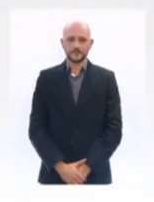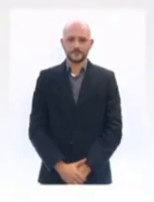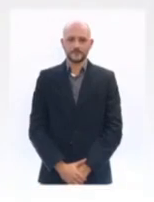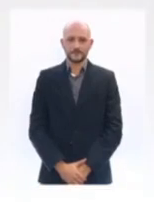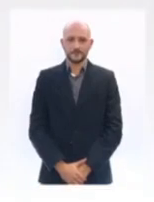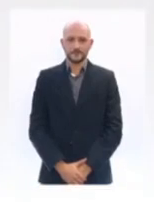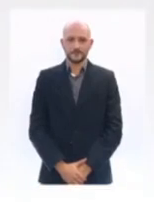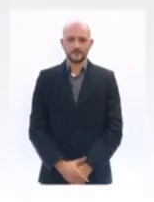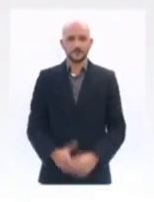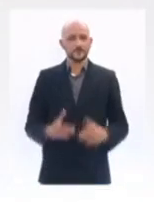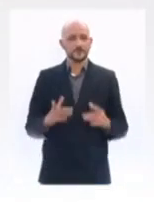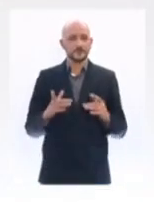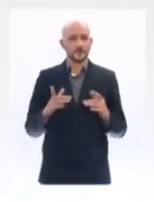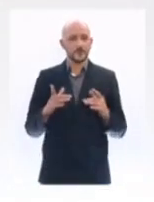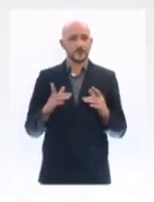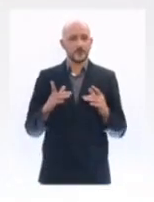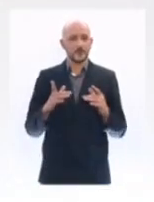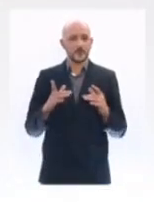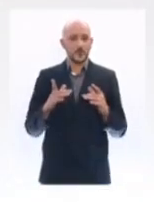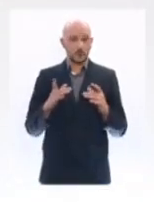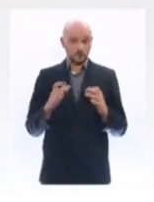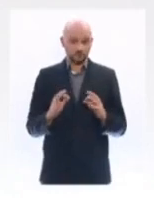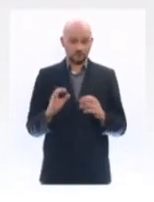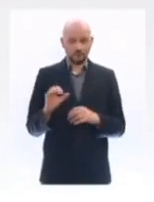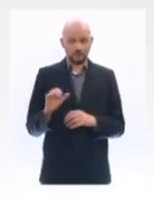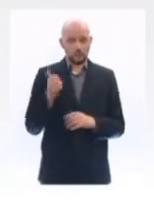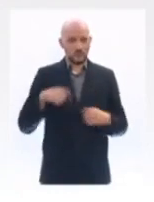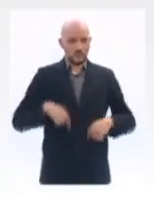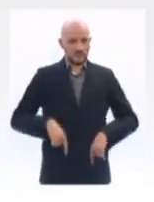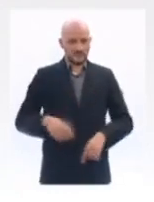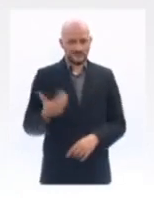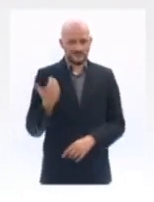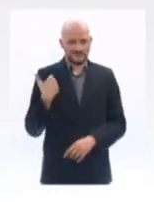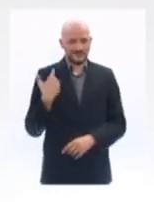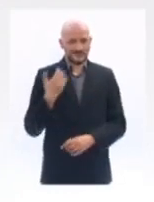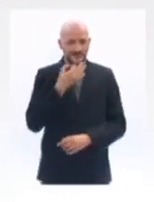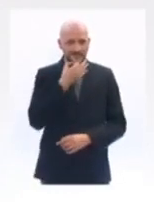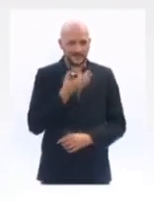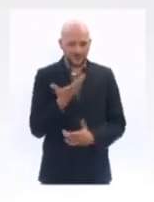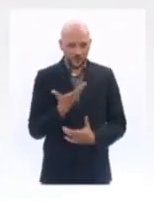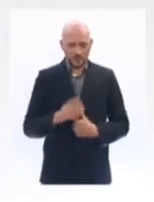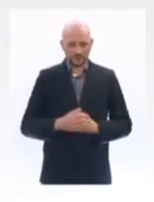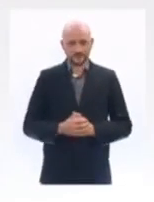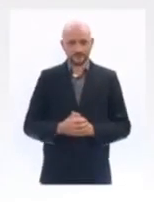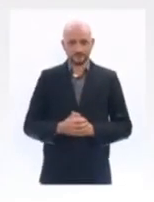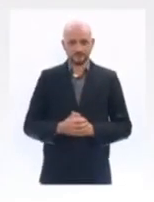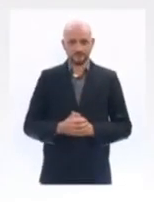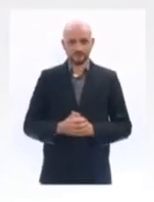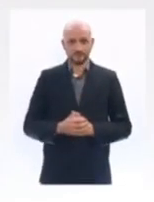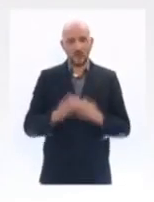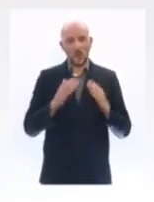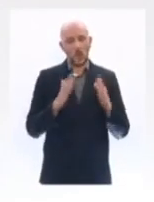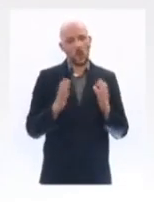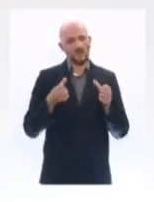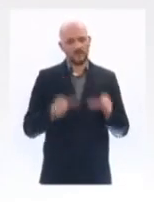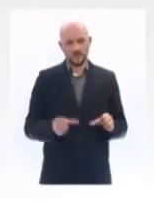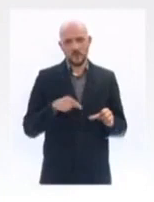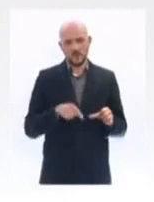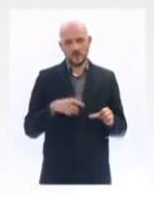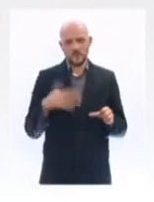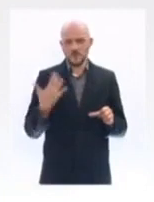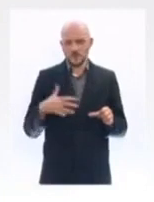en particulier aux 200 000 commerces qui vont être obligés de fermer. Nous voulons